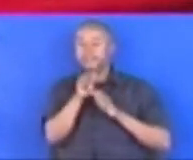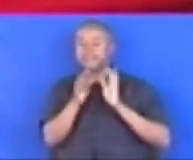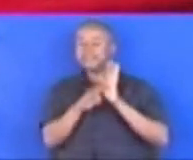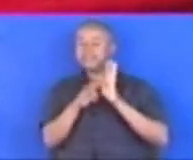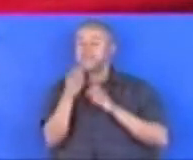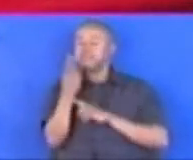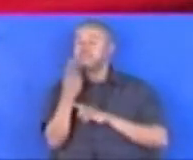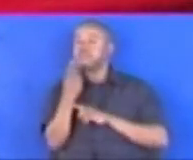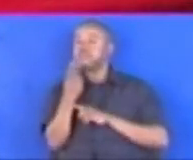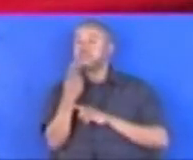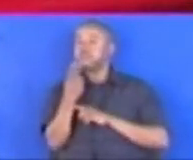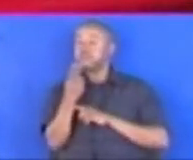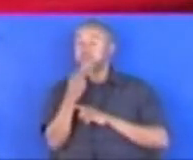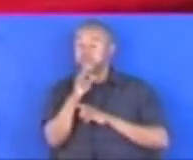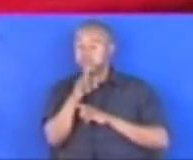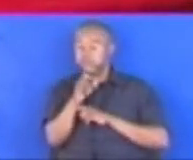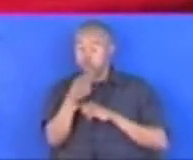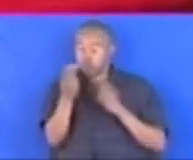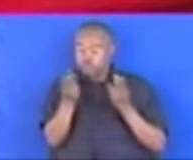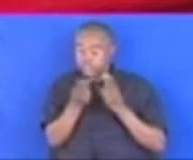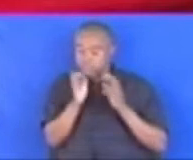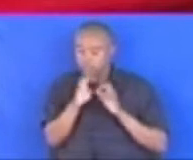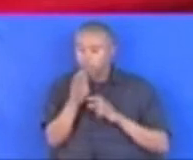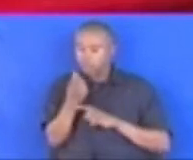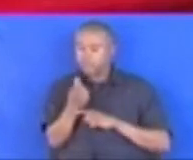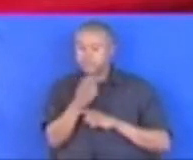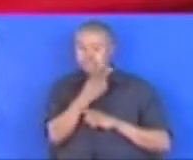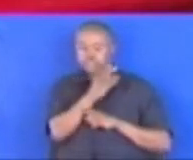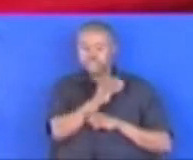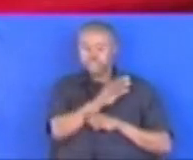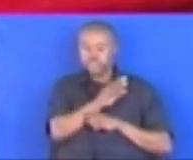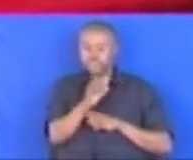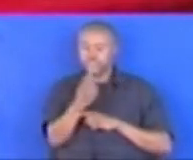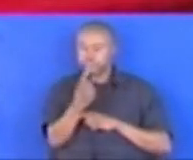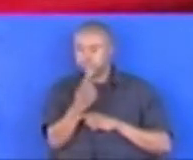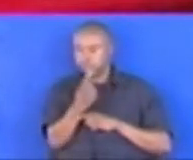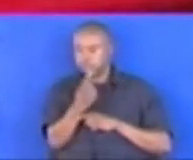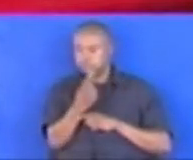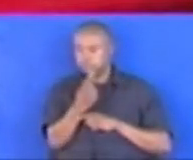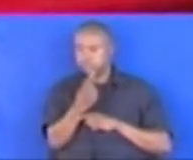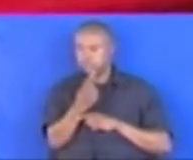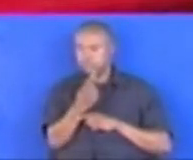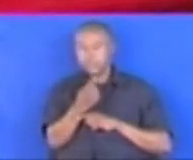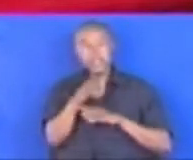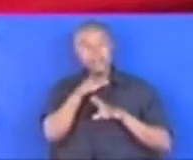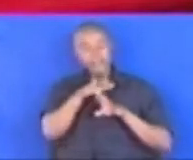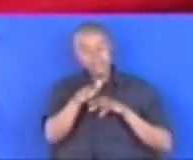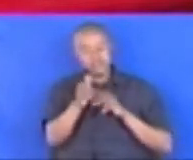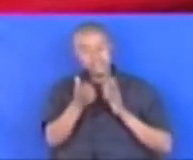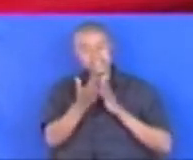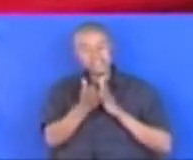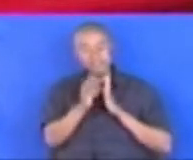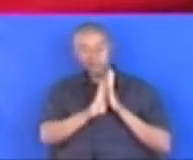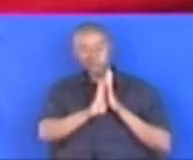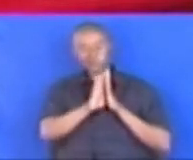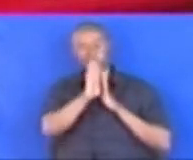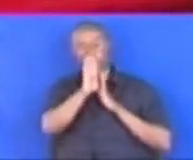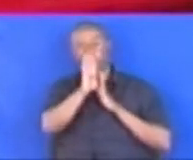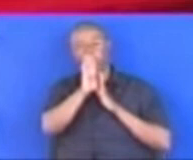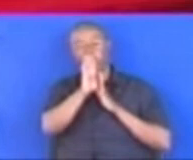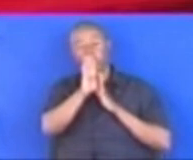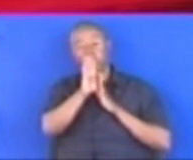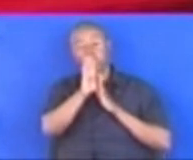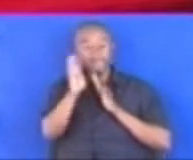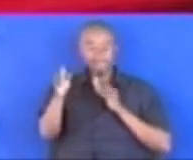10.72% ikilinganishwa na mwaka wa fedha wa 2021. Naelezo na sababu ya ongezeko la taarifa ya